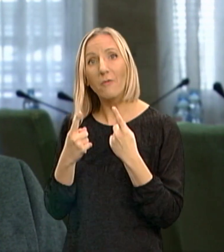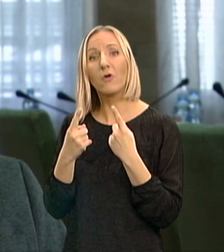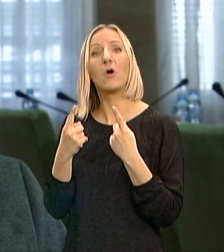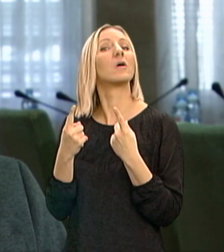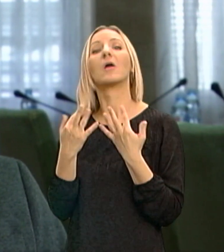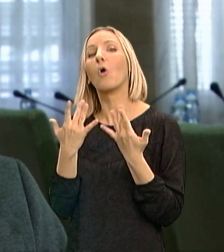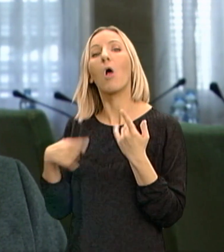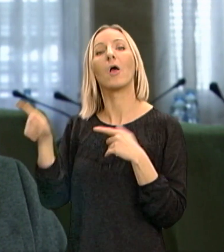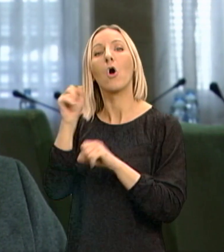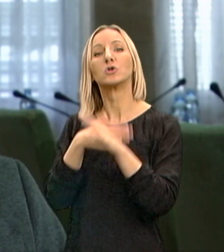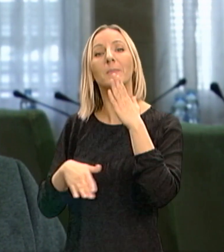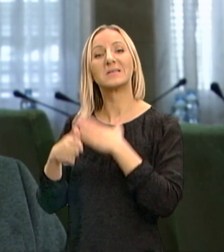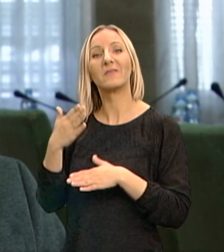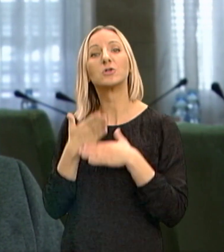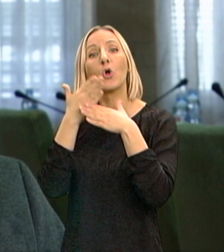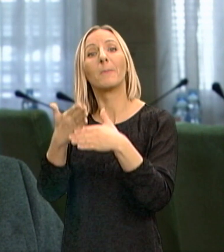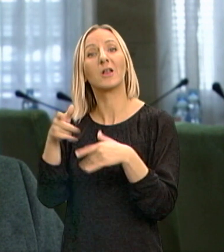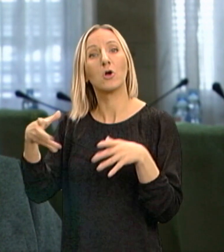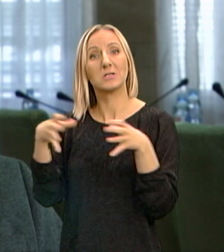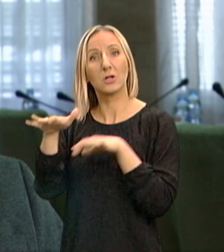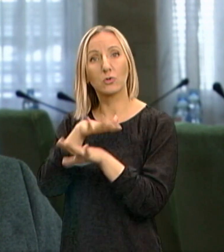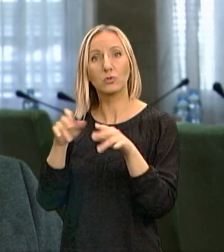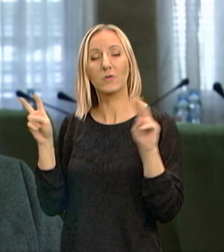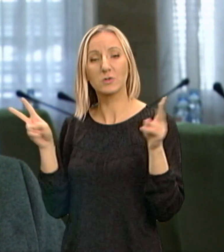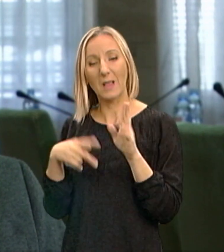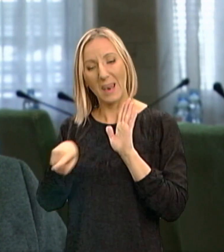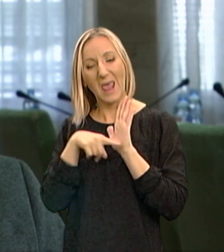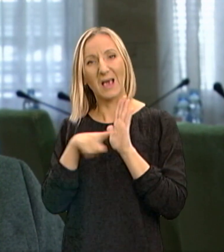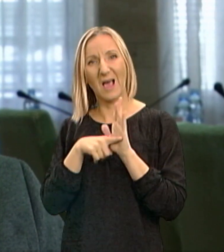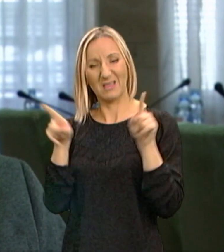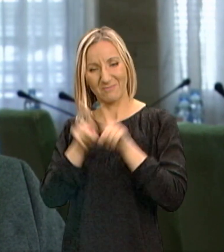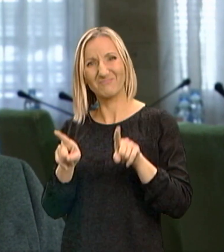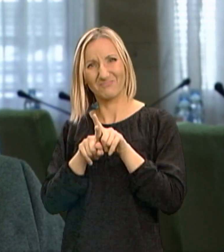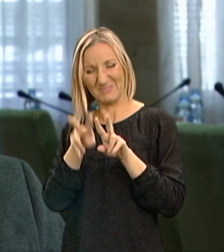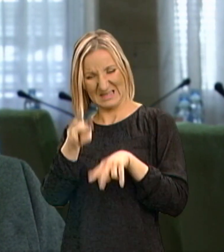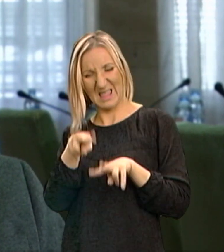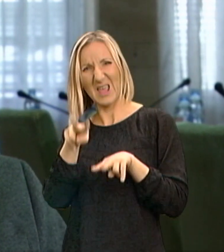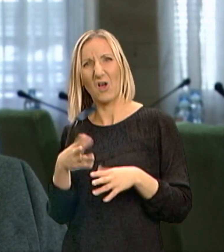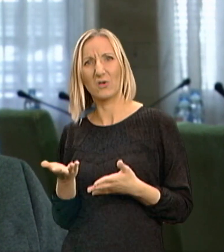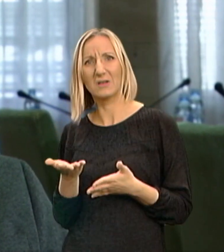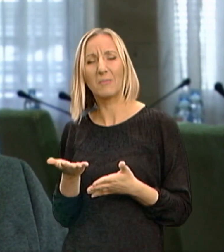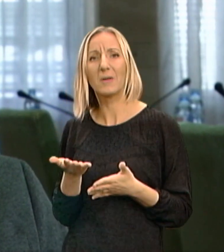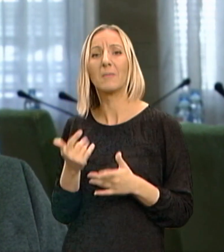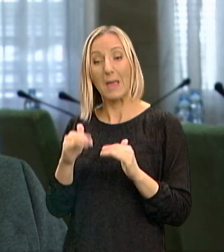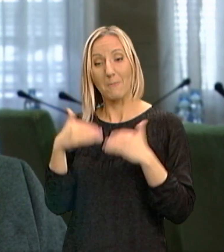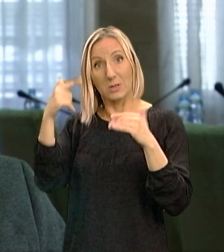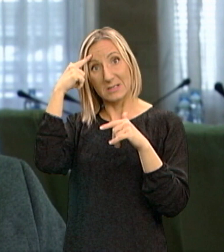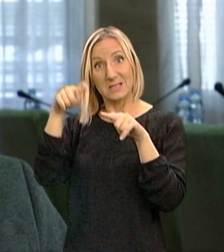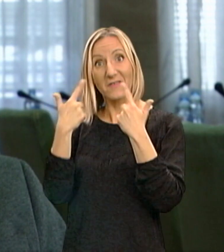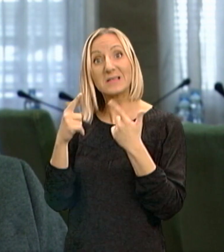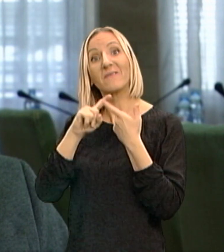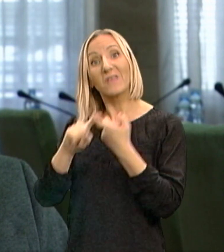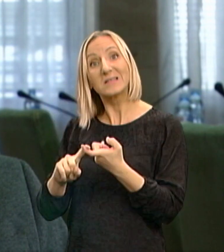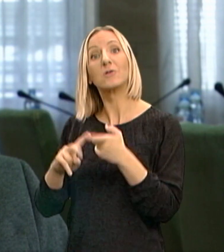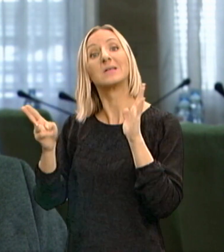sa invaliditetom društvu i pre svega suzbijanju negativnih stereotipova o tim osobama i podizanju nivoa svesti o njihovim pravima. I